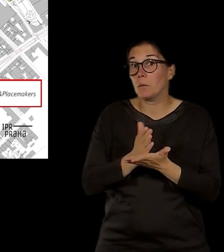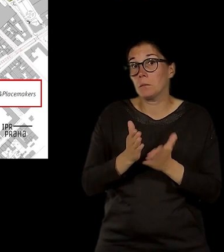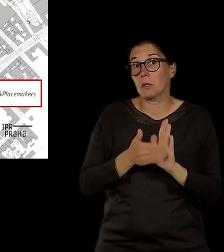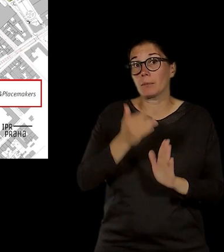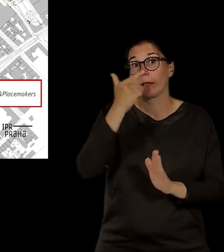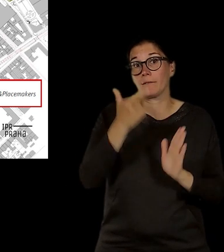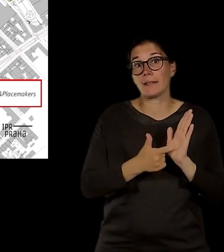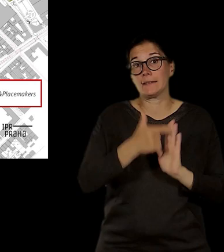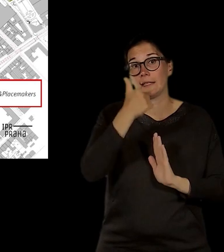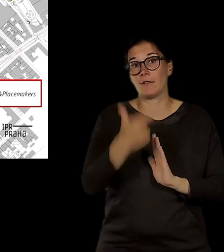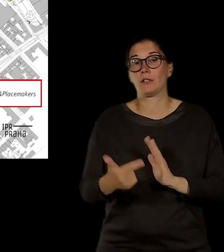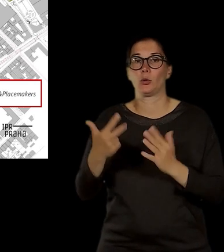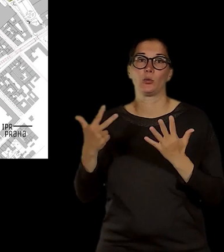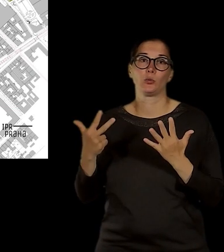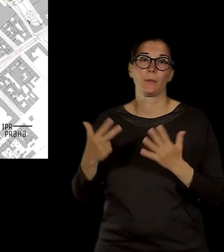2028.